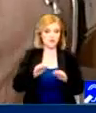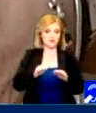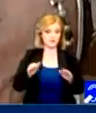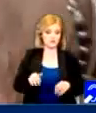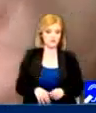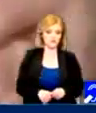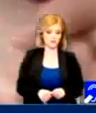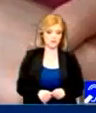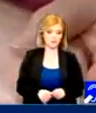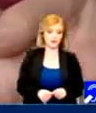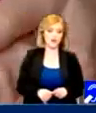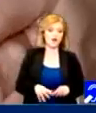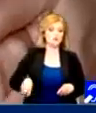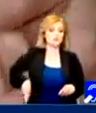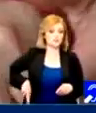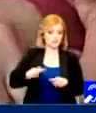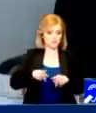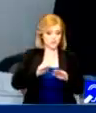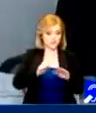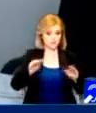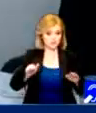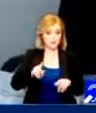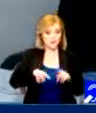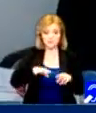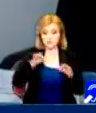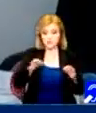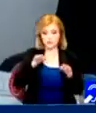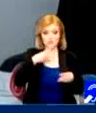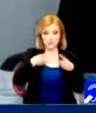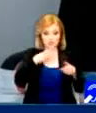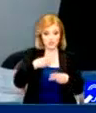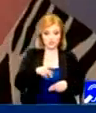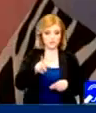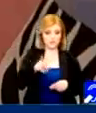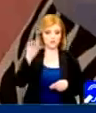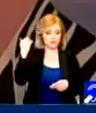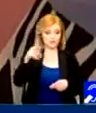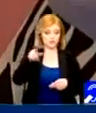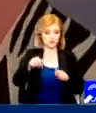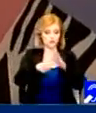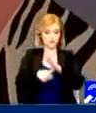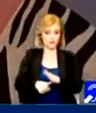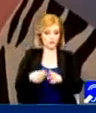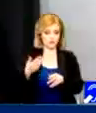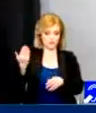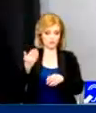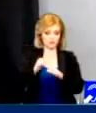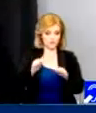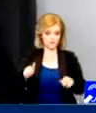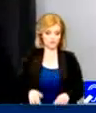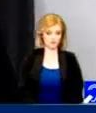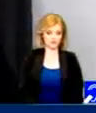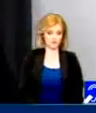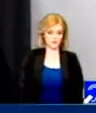urât copiilor. Pe de altă parte, șefa unității susține că părintele nu s-a plâns niciodată că fetița lui ar fi fost umilită. Cu toate că doamnele au vorbit